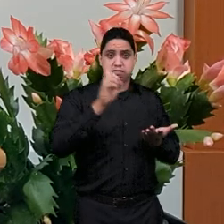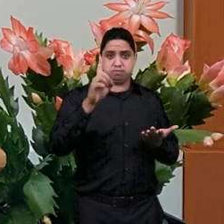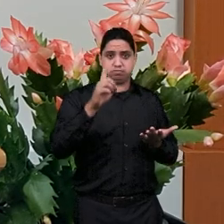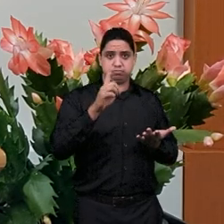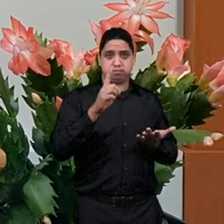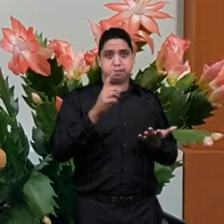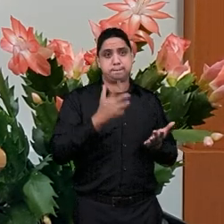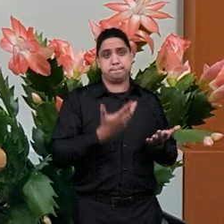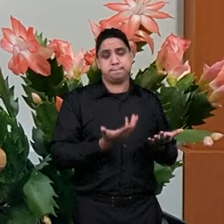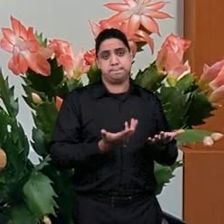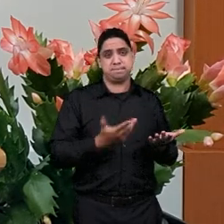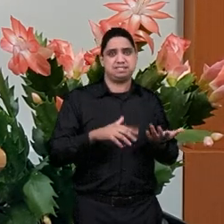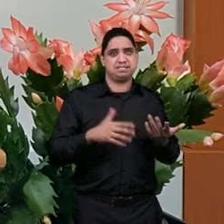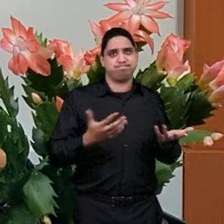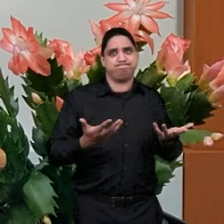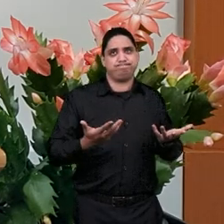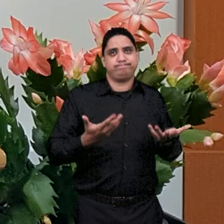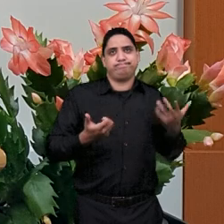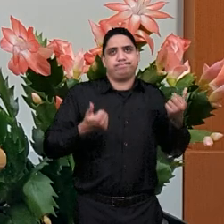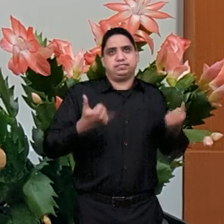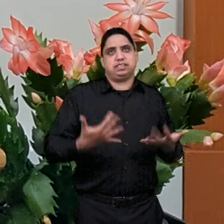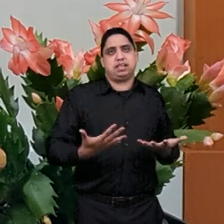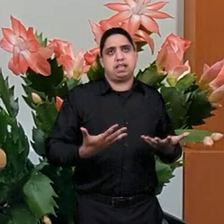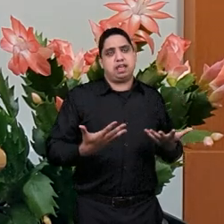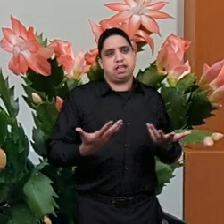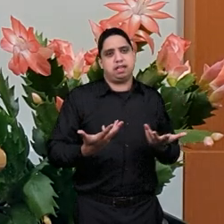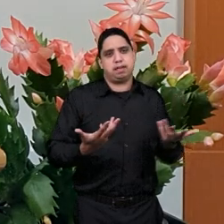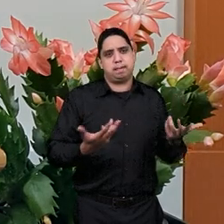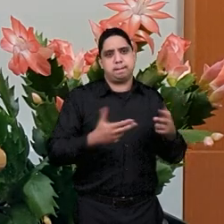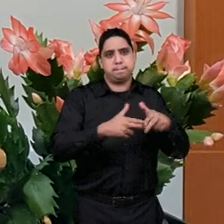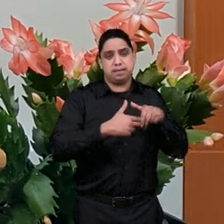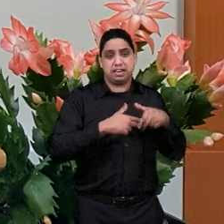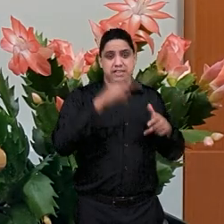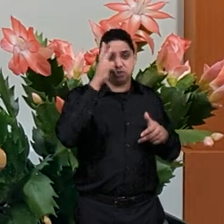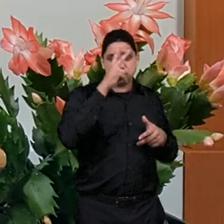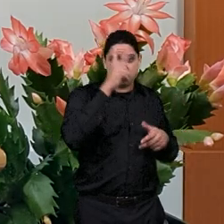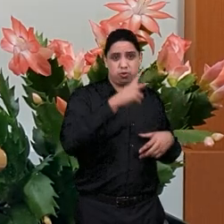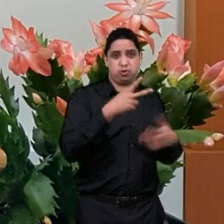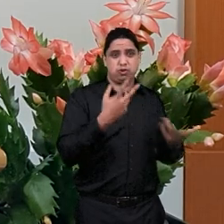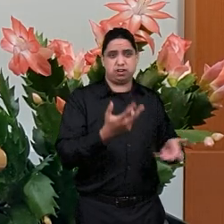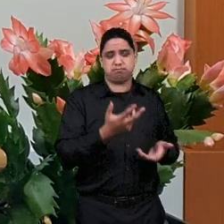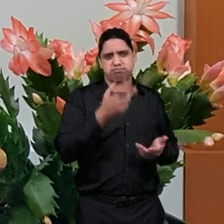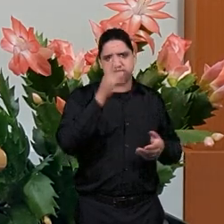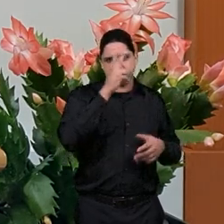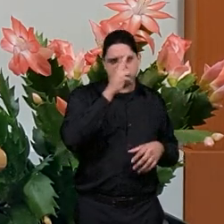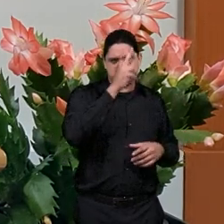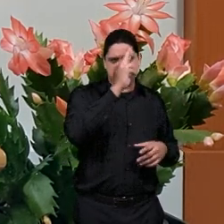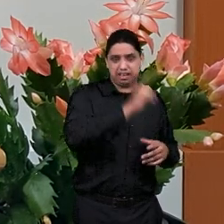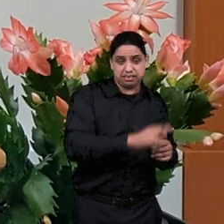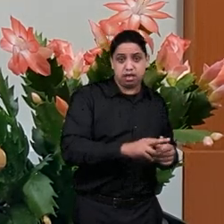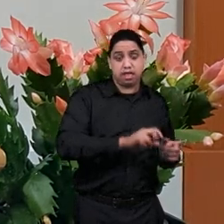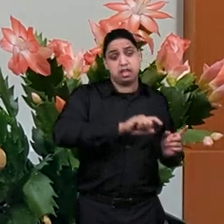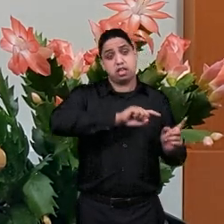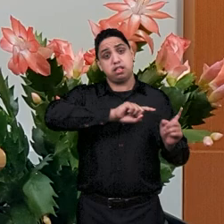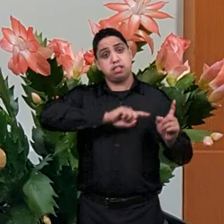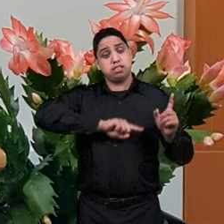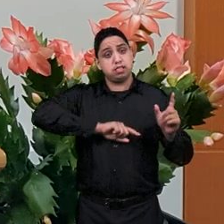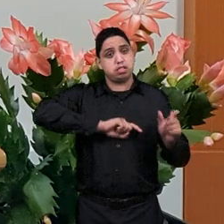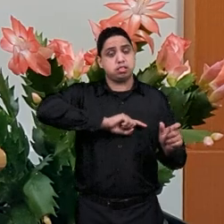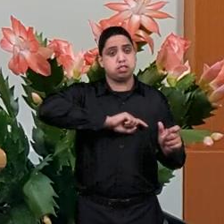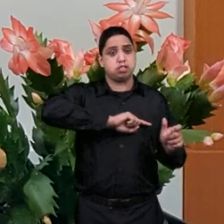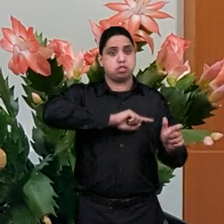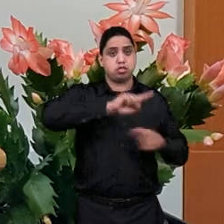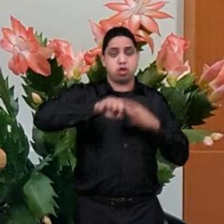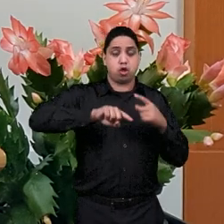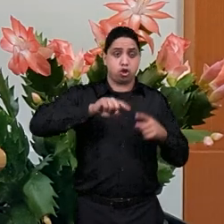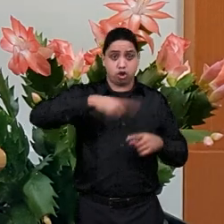dire très spécifiquement historique, et nous sommes partis vers la parole révélée.